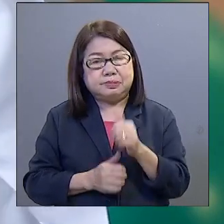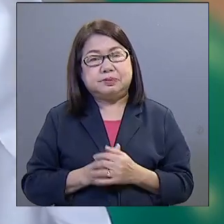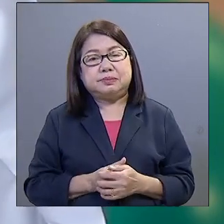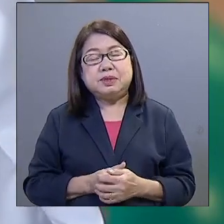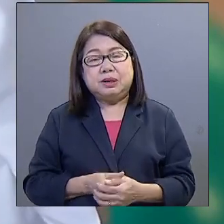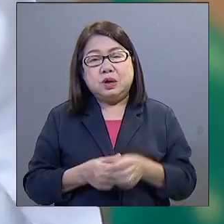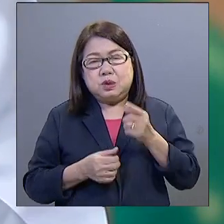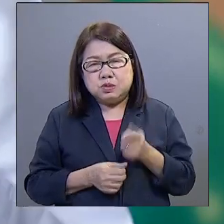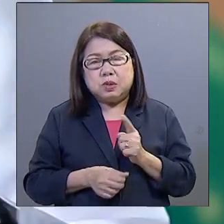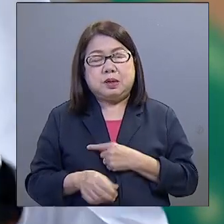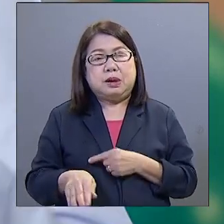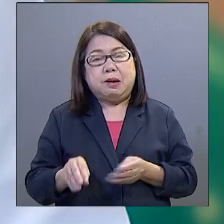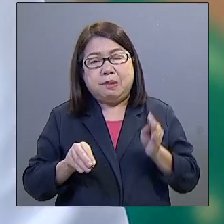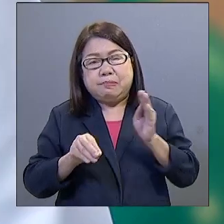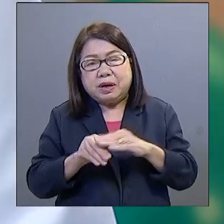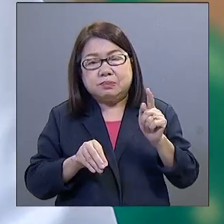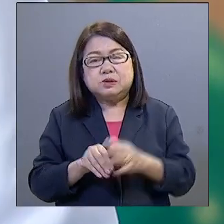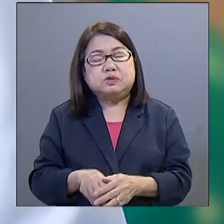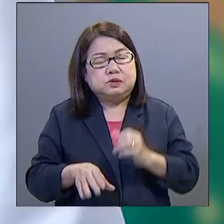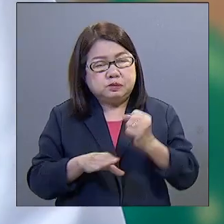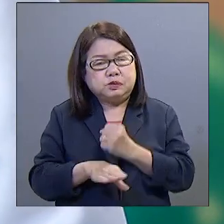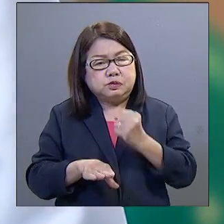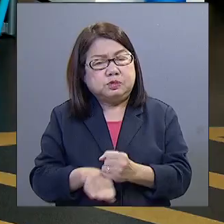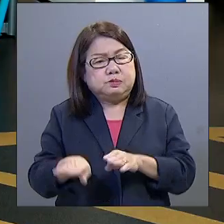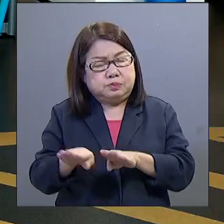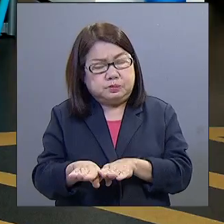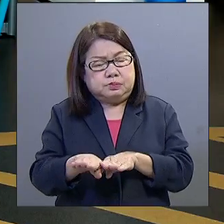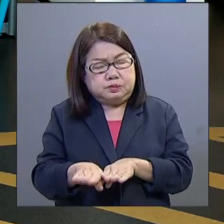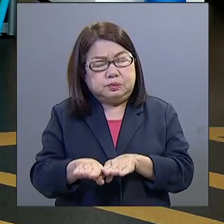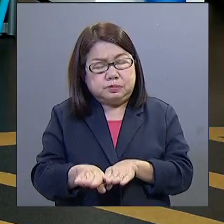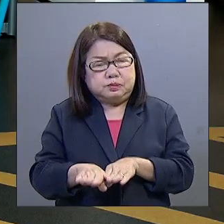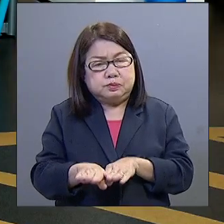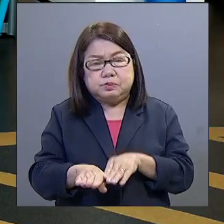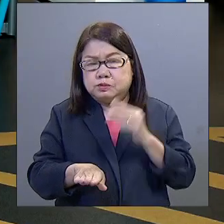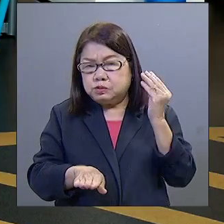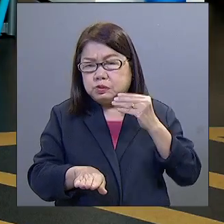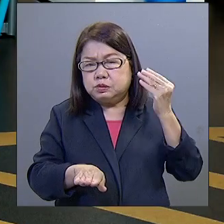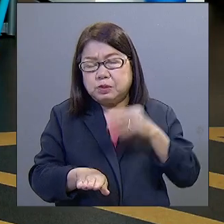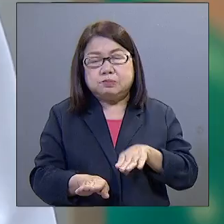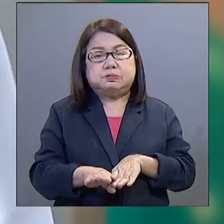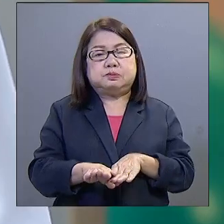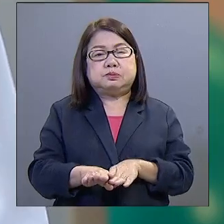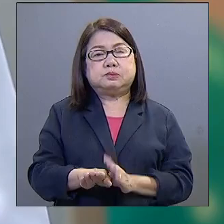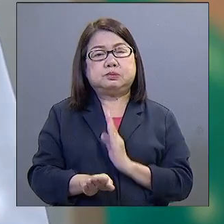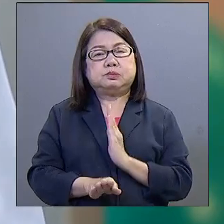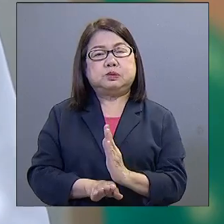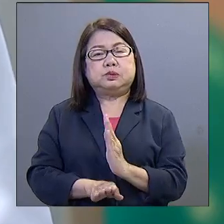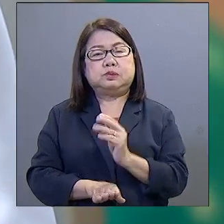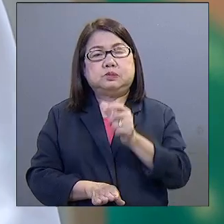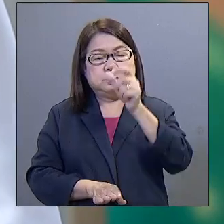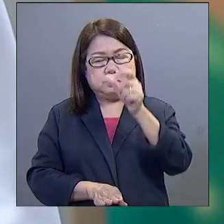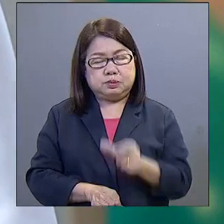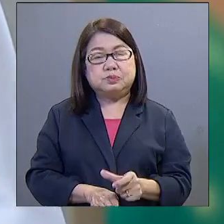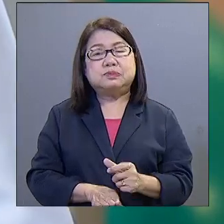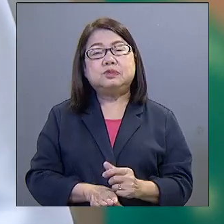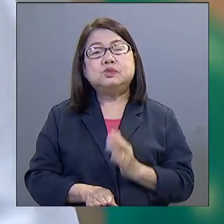าควรที่จะเพิ่มความแข็งแรงหรือว่าฝึกท่าเนี้ยต่อไปเรื่อยๆค่ะจนสามารถยืนได้เป็นเส้นตรงก็จะทำให้ความแข็งแรงเ